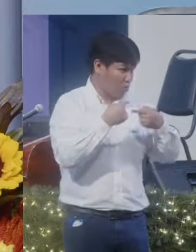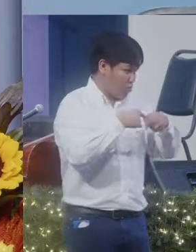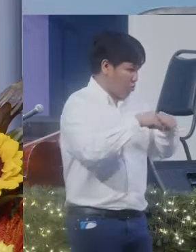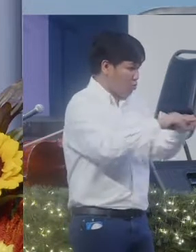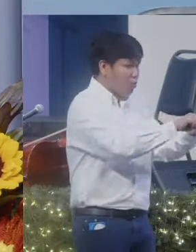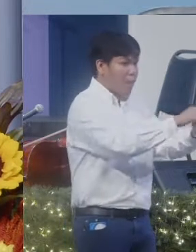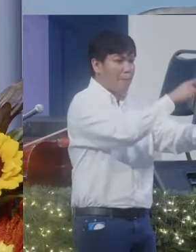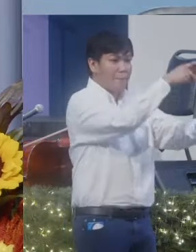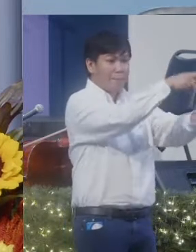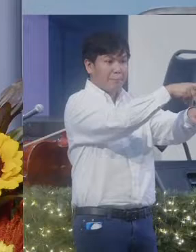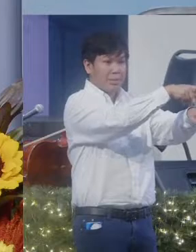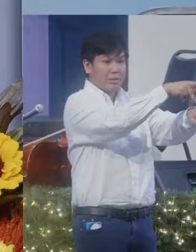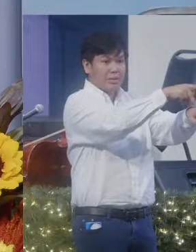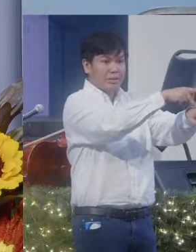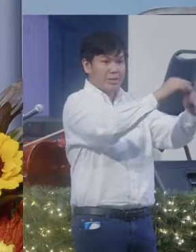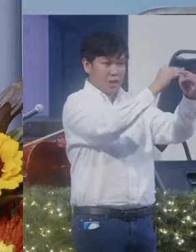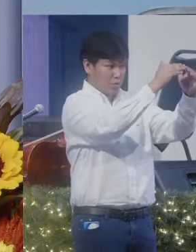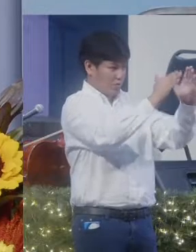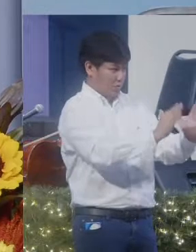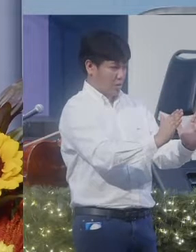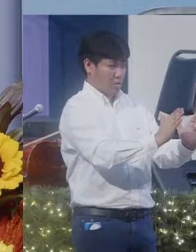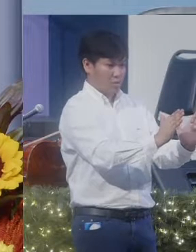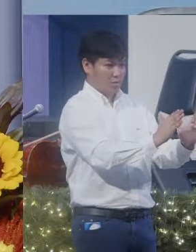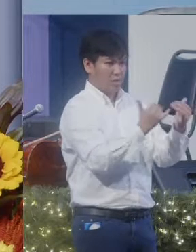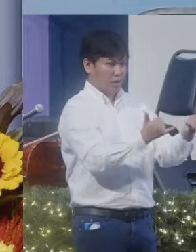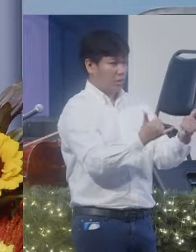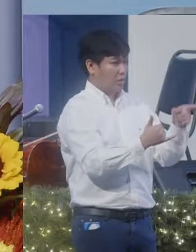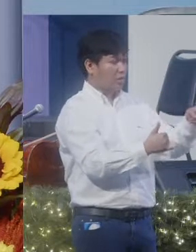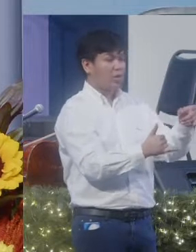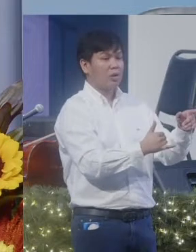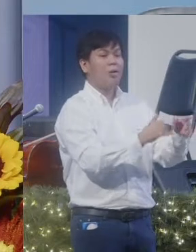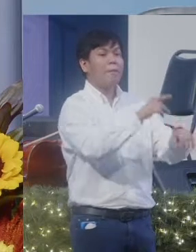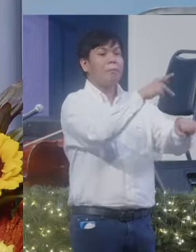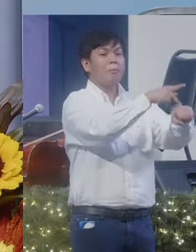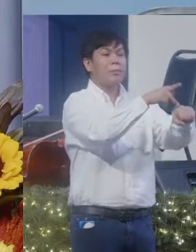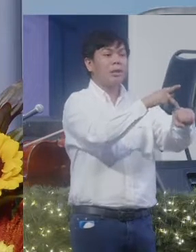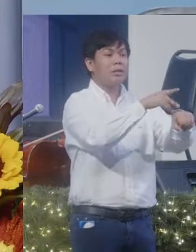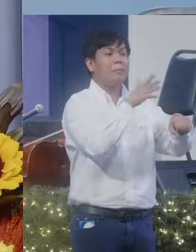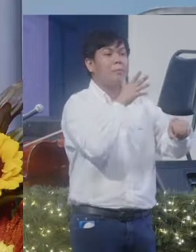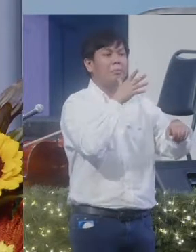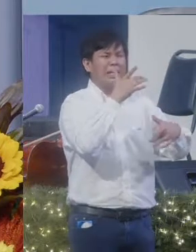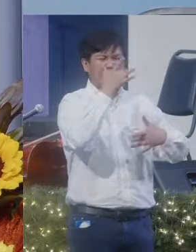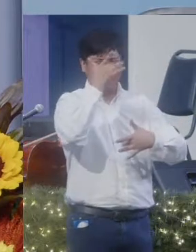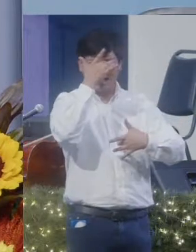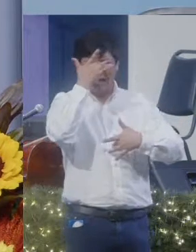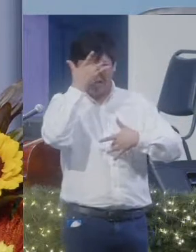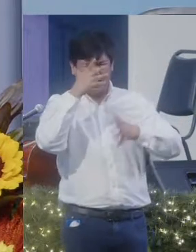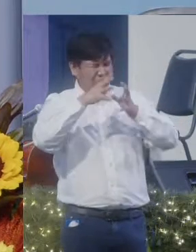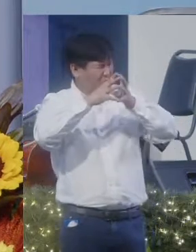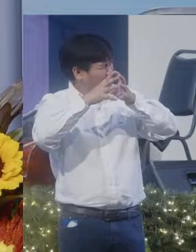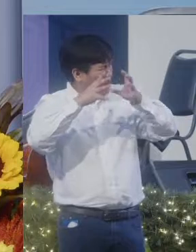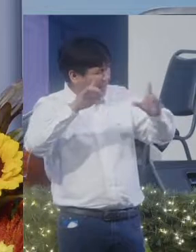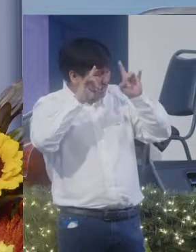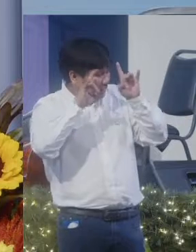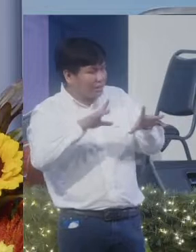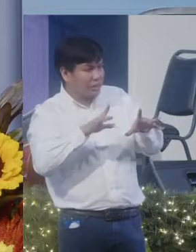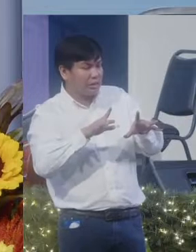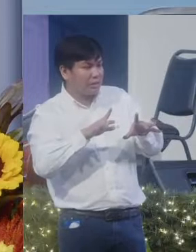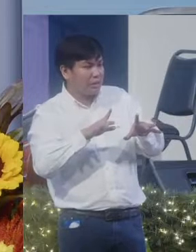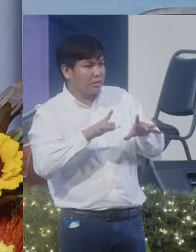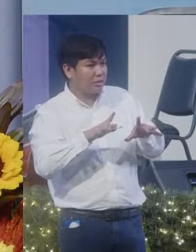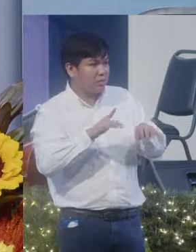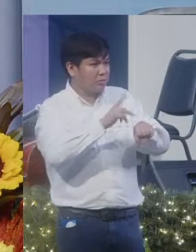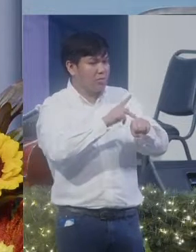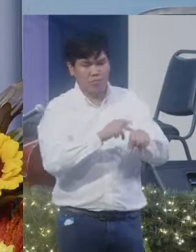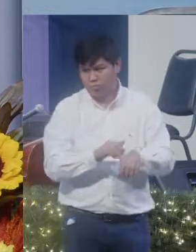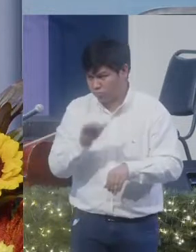Simon's house. Now Simon's mother-in-law was ill with a high fever, and they appealed to him on her